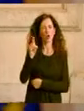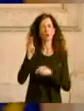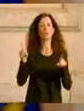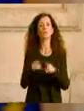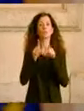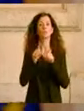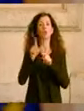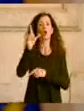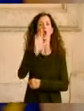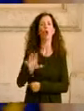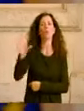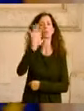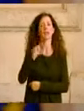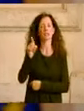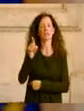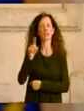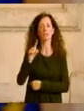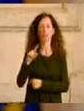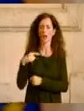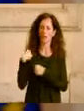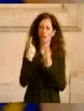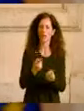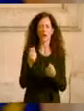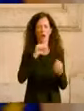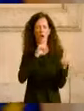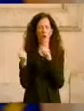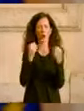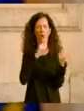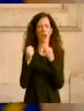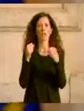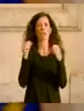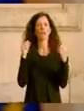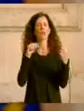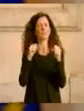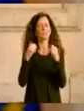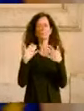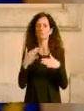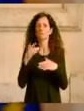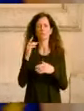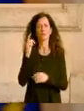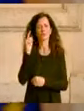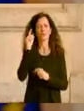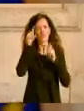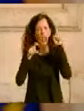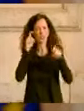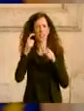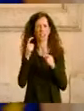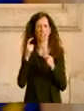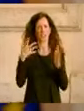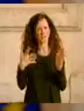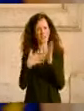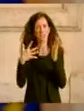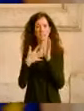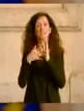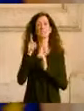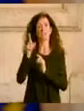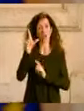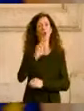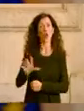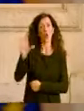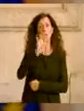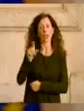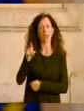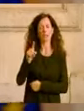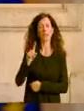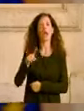Lombardia, che sta combattendo la battaglia più dura. Si trova nella fascia del rischio moderato, presenta